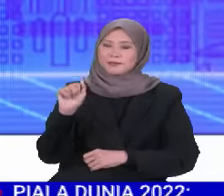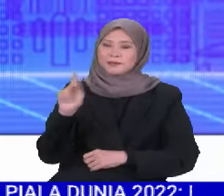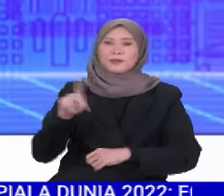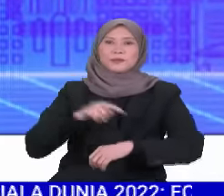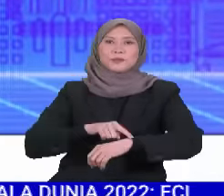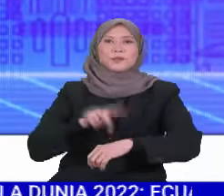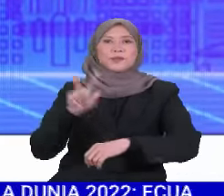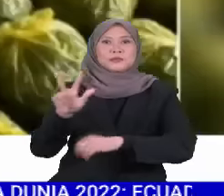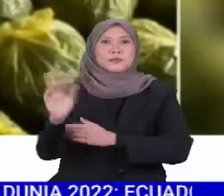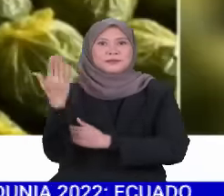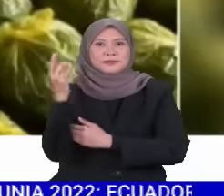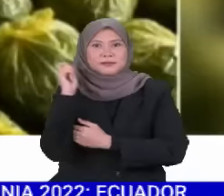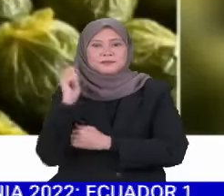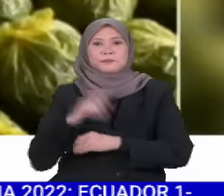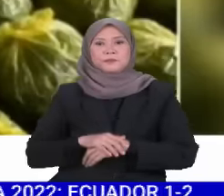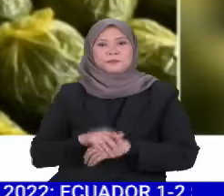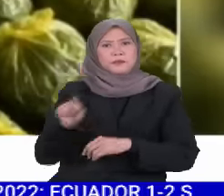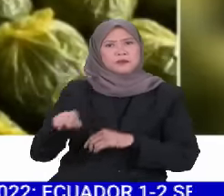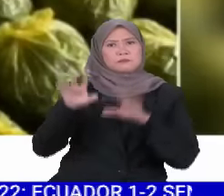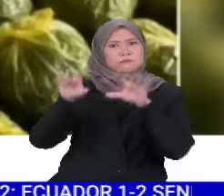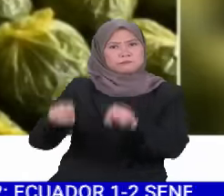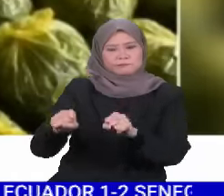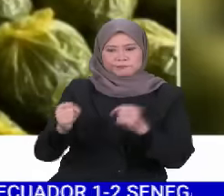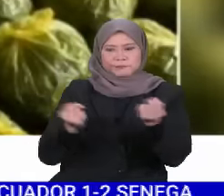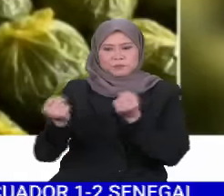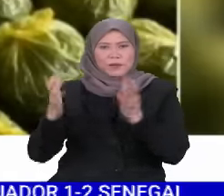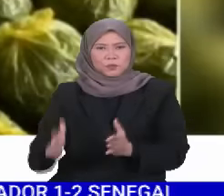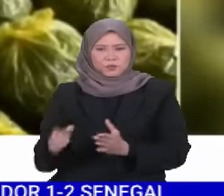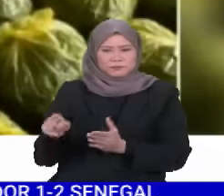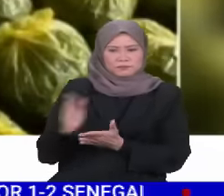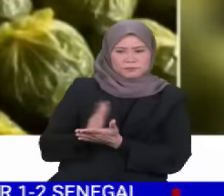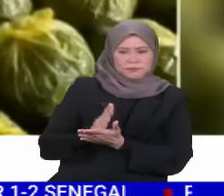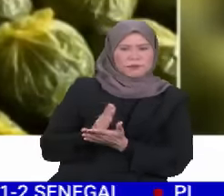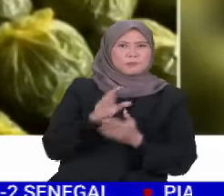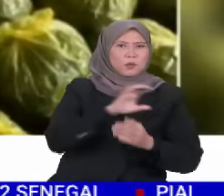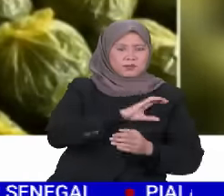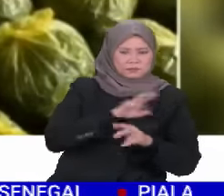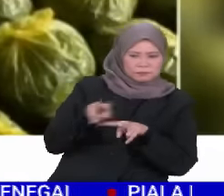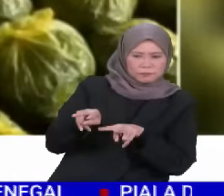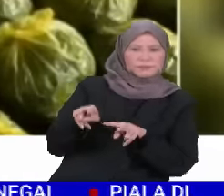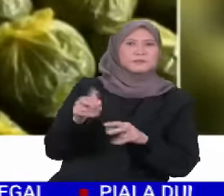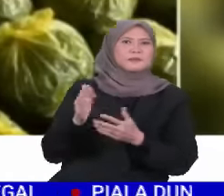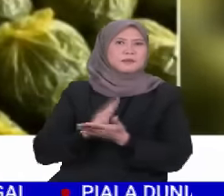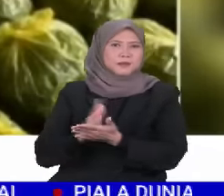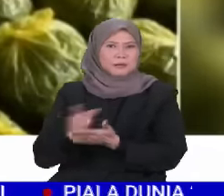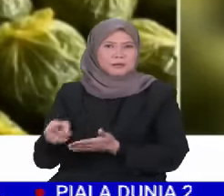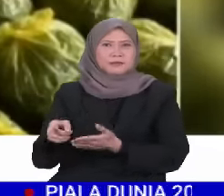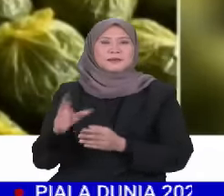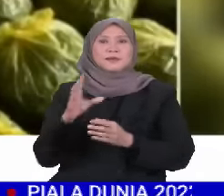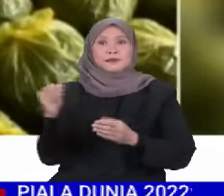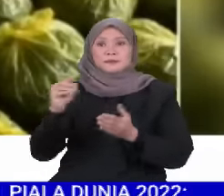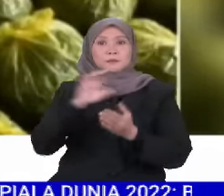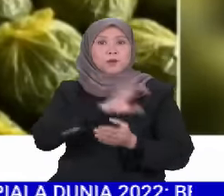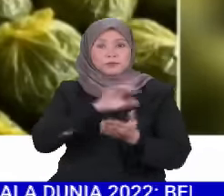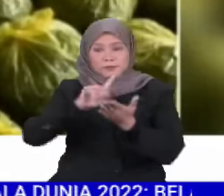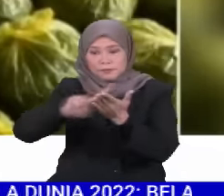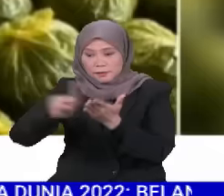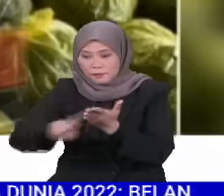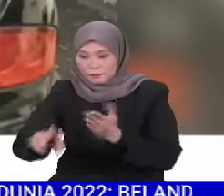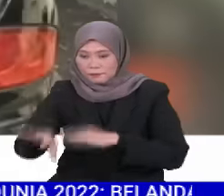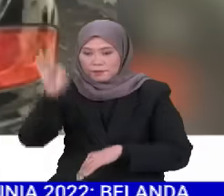menurut beliau pihaknya mengesan kereta dipandu Suspect dalam keadaan mencurigakan pemeriksaan dilakukan membawa